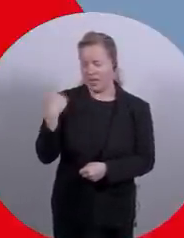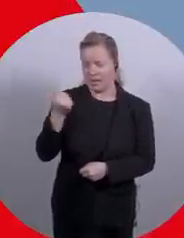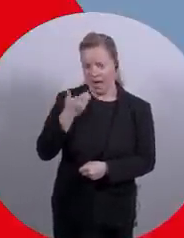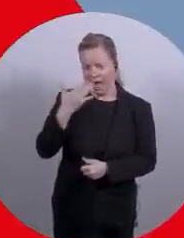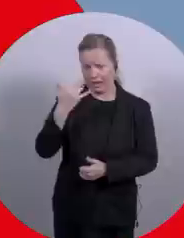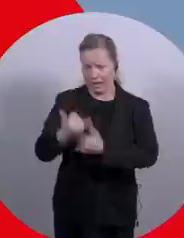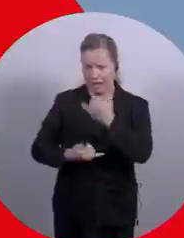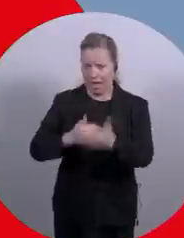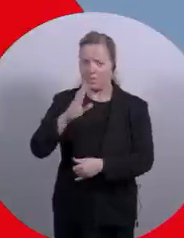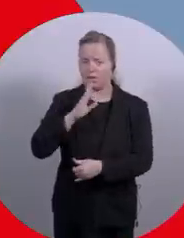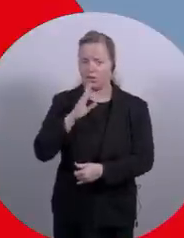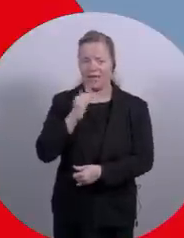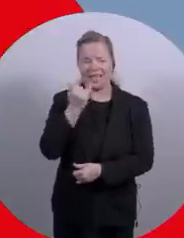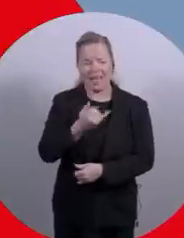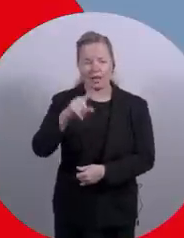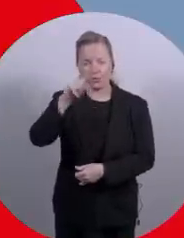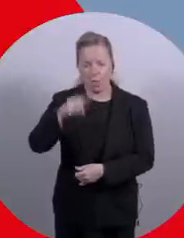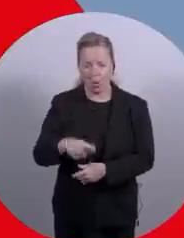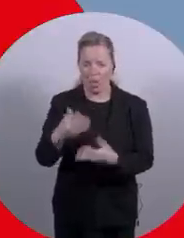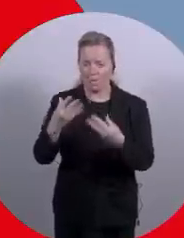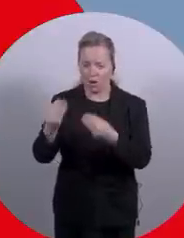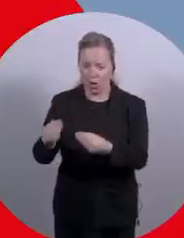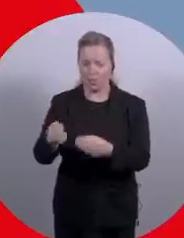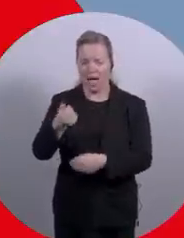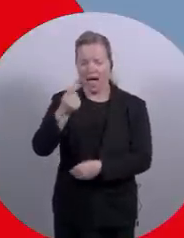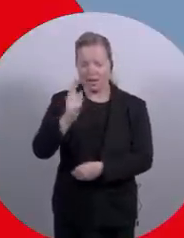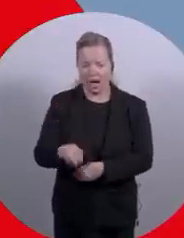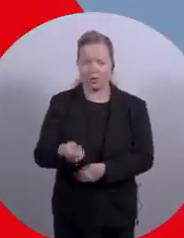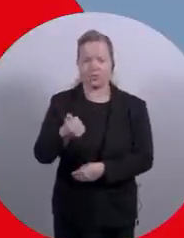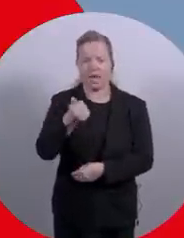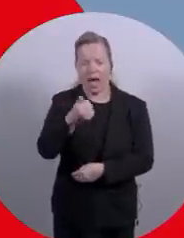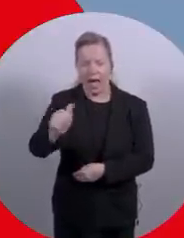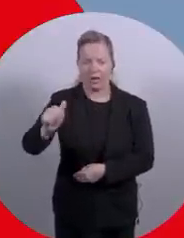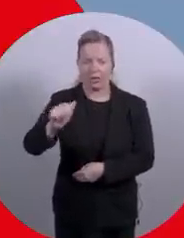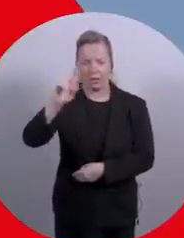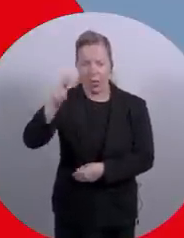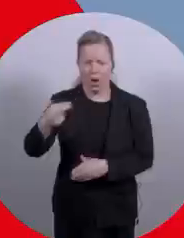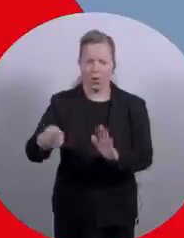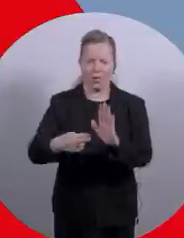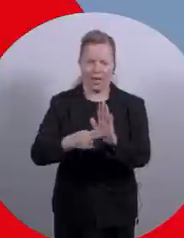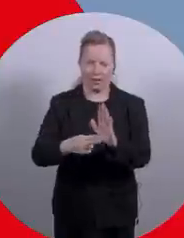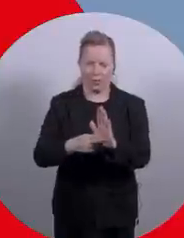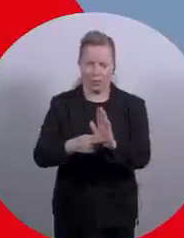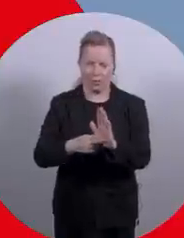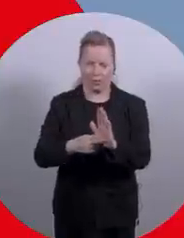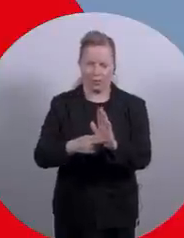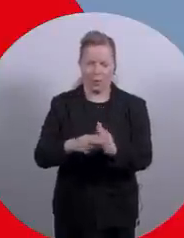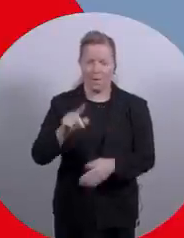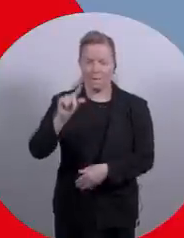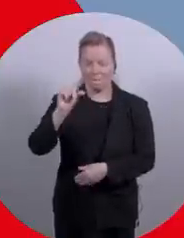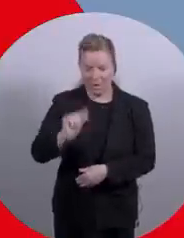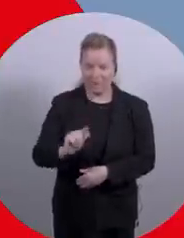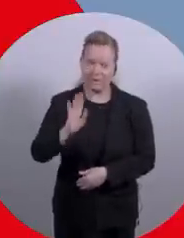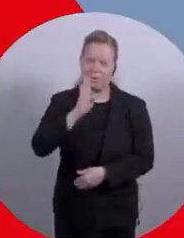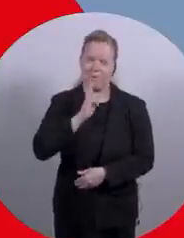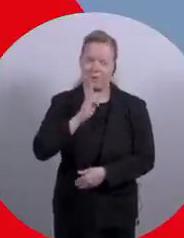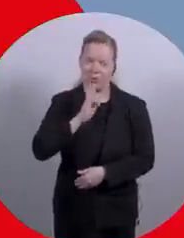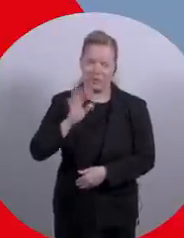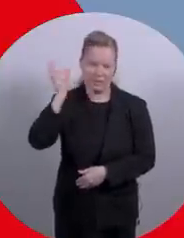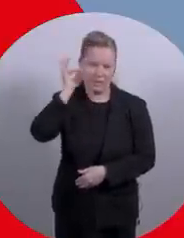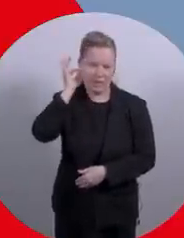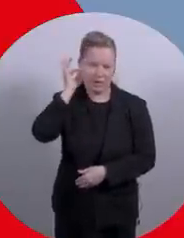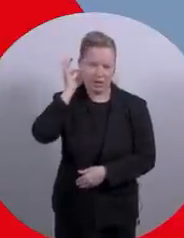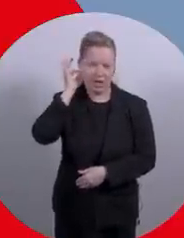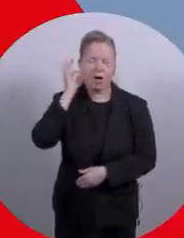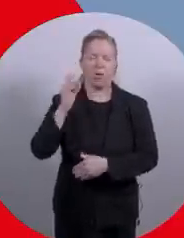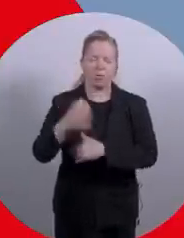in Pension sie bekommt monatlich 1.100 Euro netto sie ist mindestpensionistin und